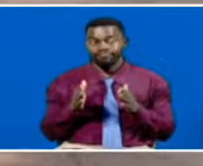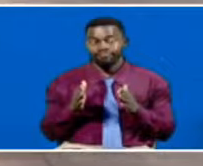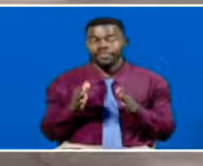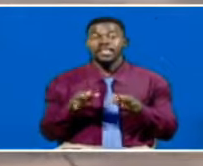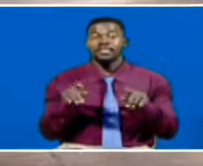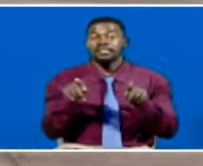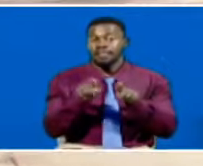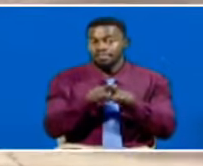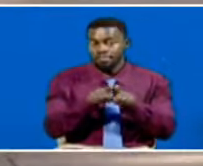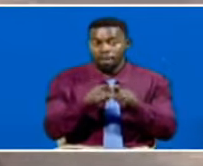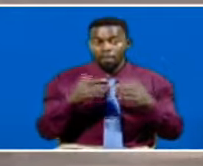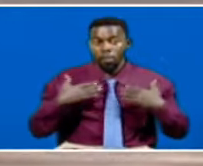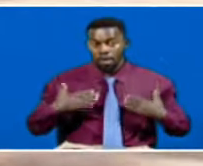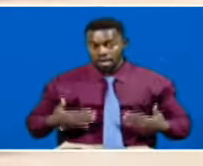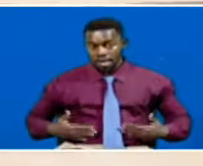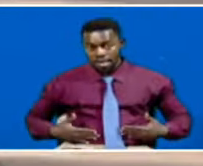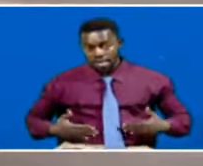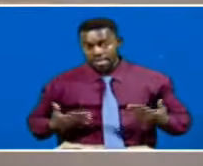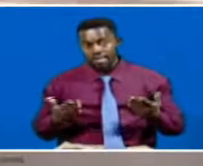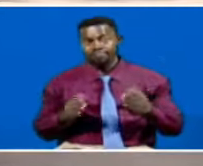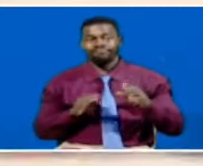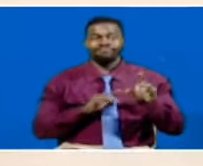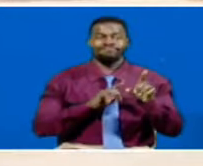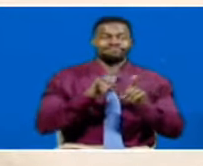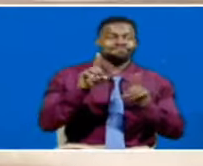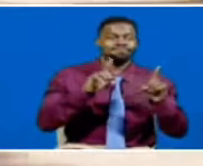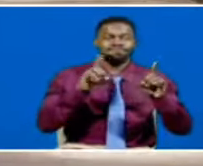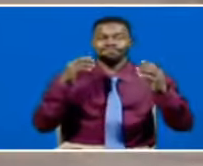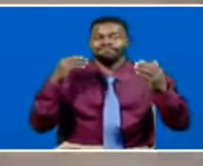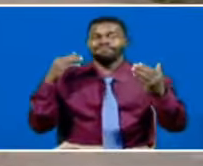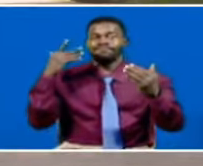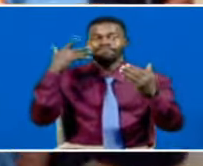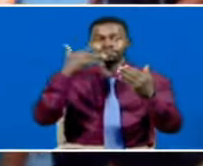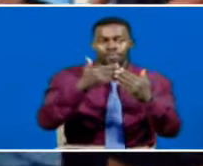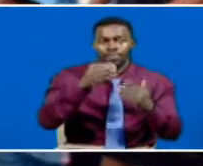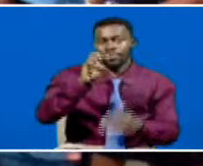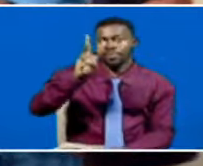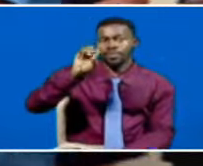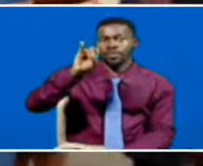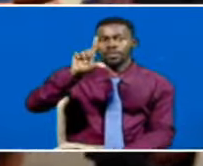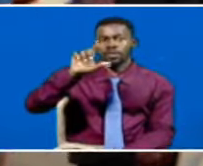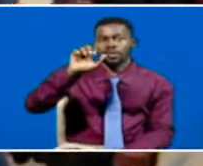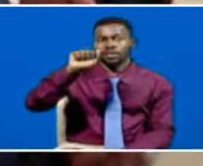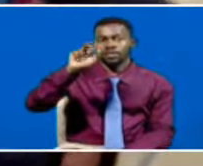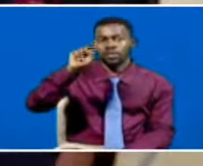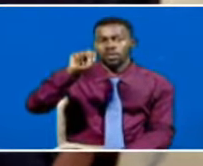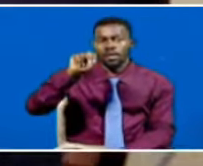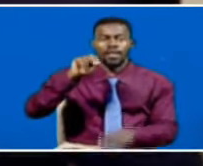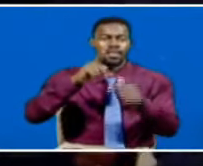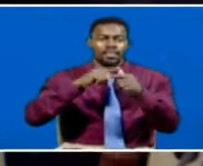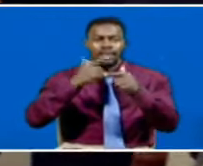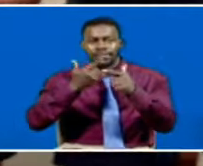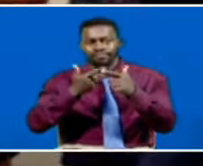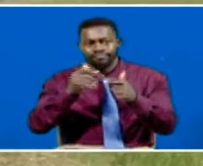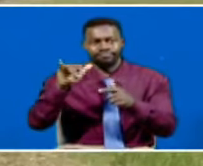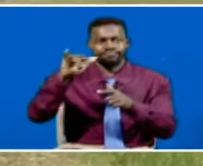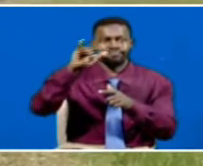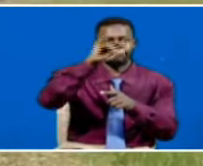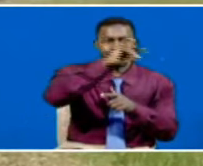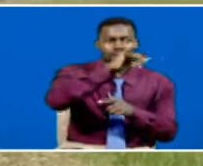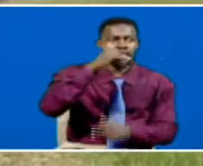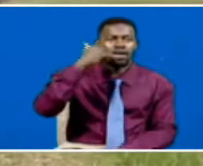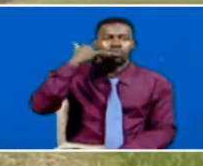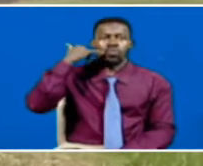Kisha mwili wake ukasafirishwa hadi katika uwanja wa ndege wa Wilson ili kusafirishwa kwa ndege hadi Nakuru.